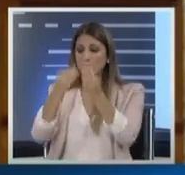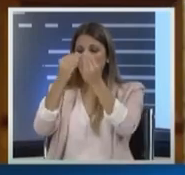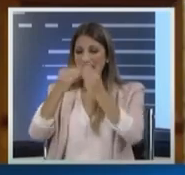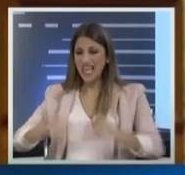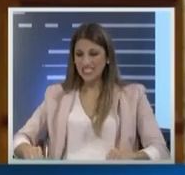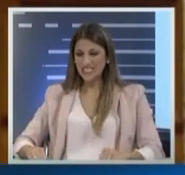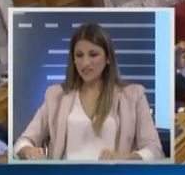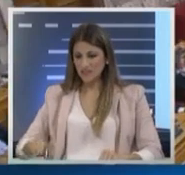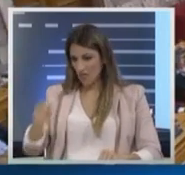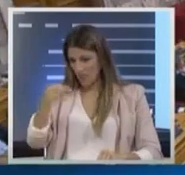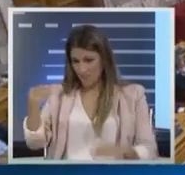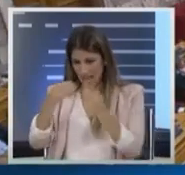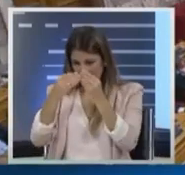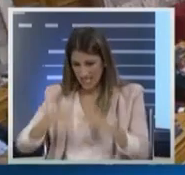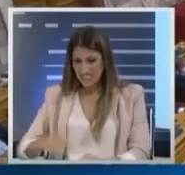καταθέτω.